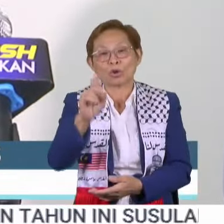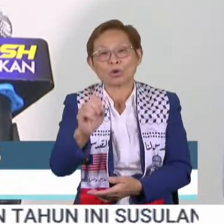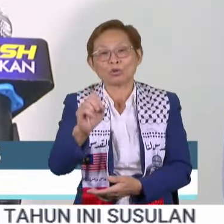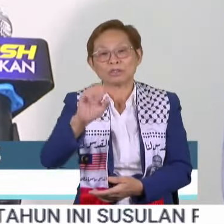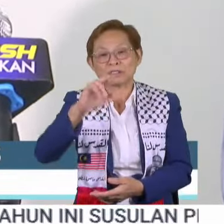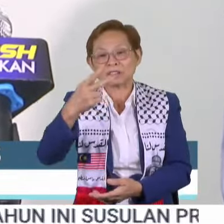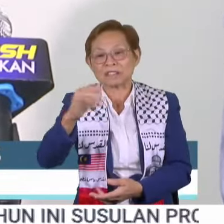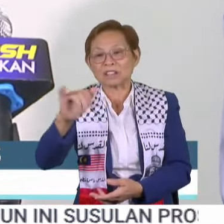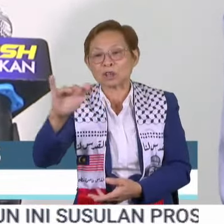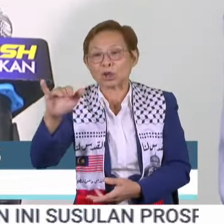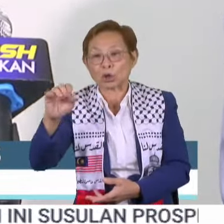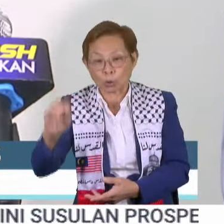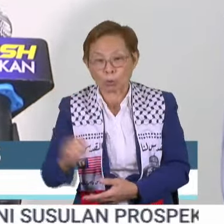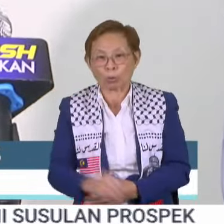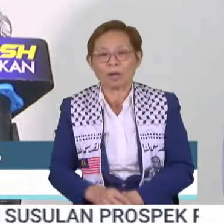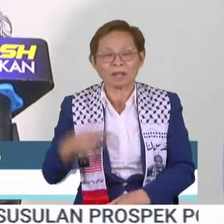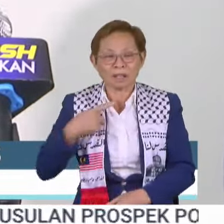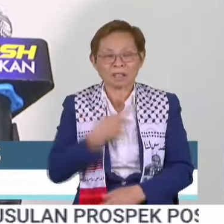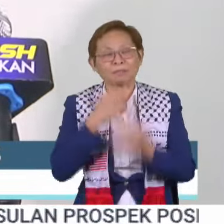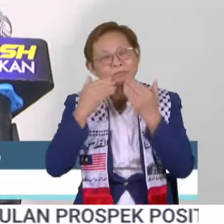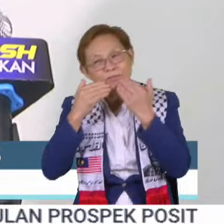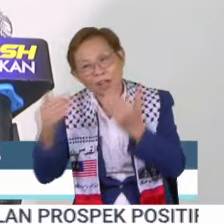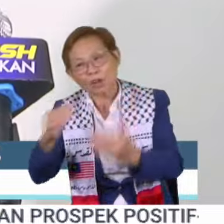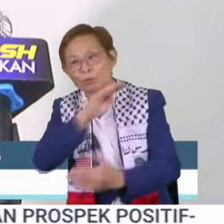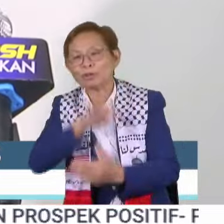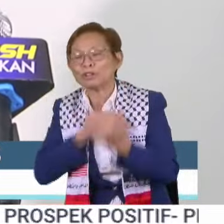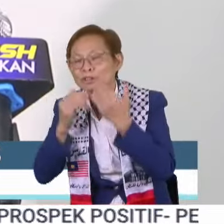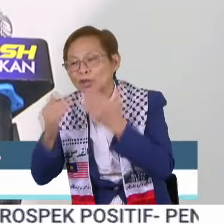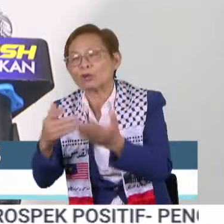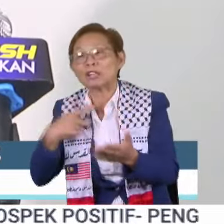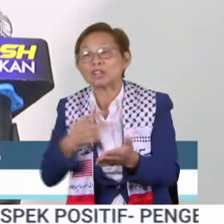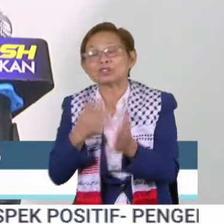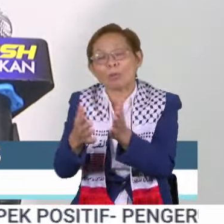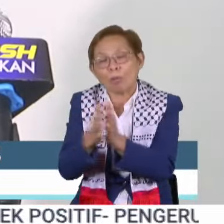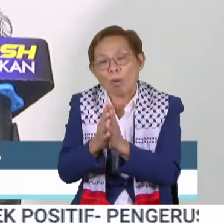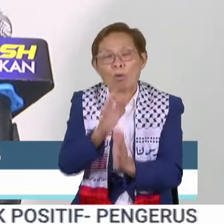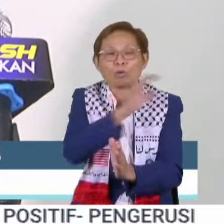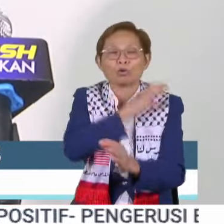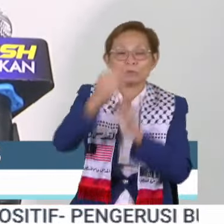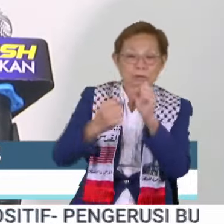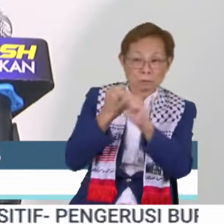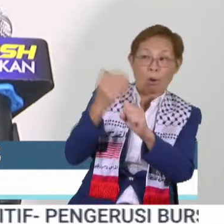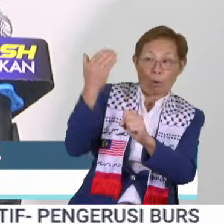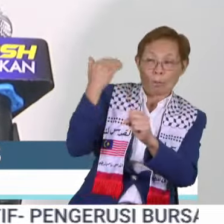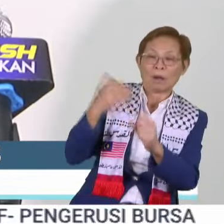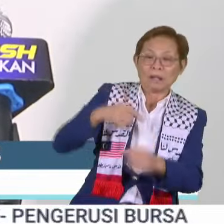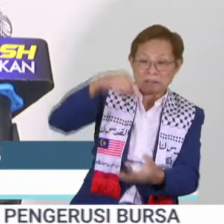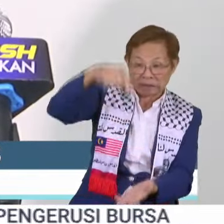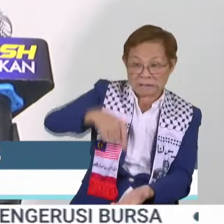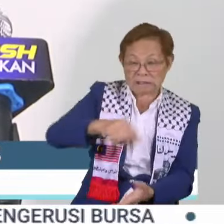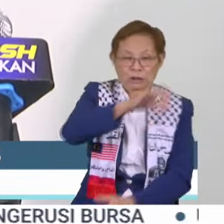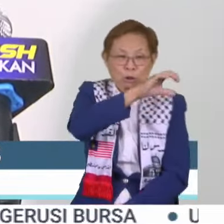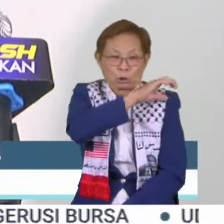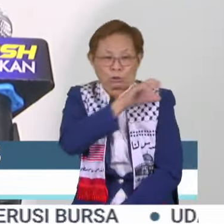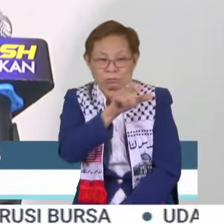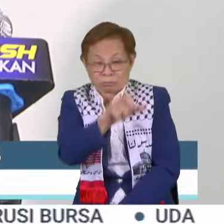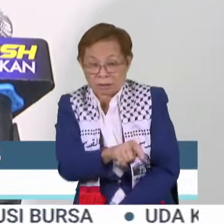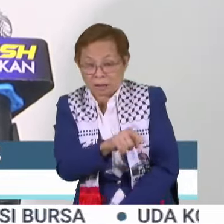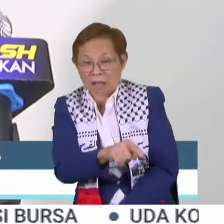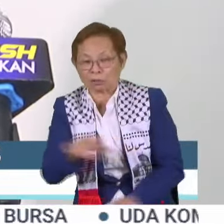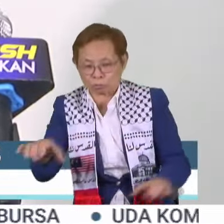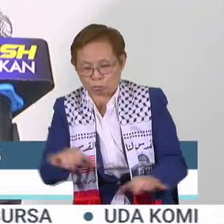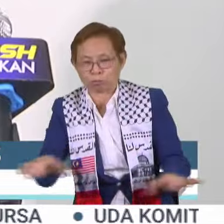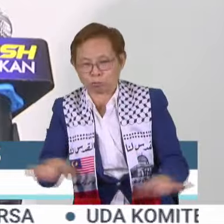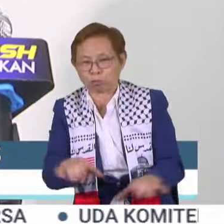PREMA telah berterima kasih kepada Wabi Menteri kerana kami telah mohon coach dia pada tahun lepas dan insyaAllah this coach will do whatever that's